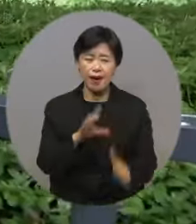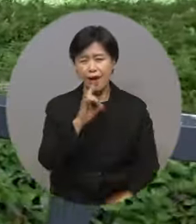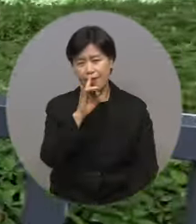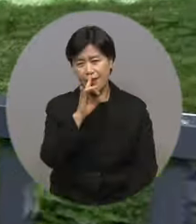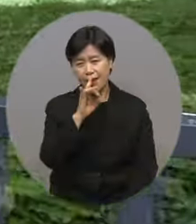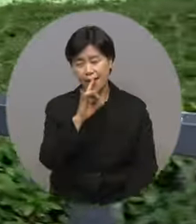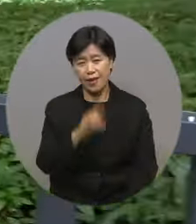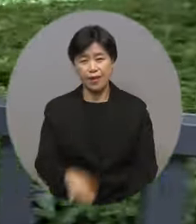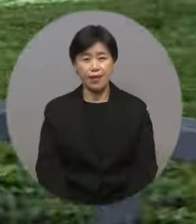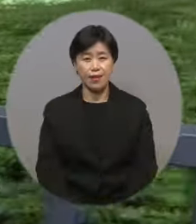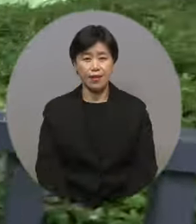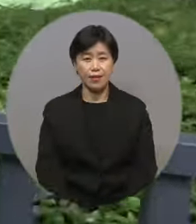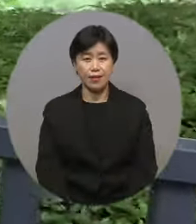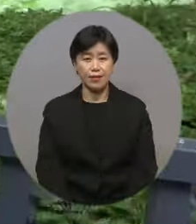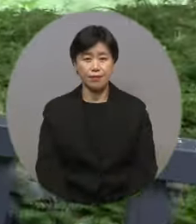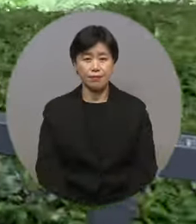날에는